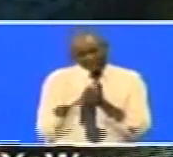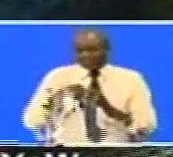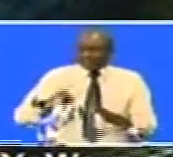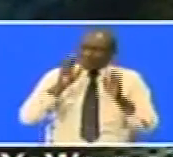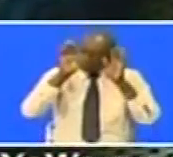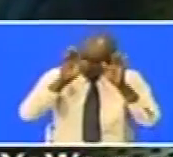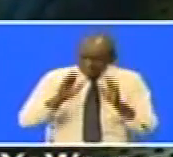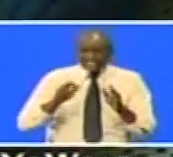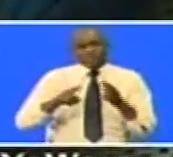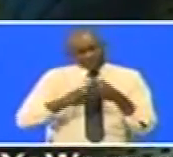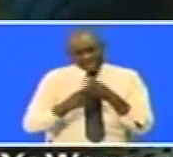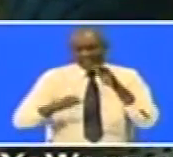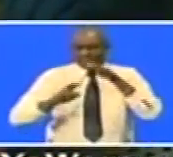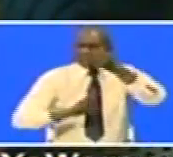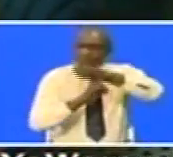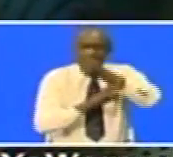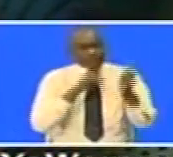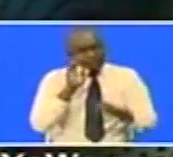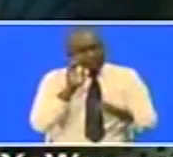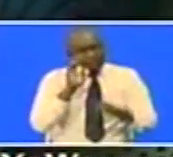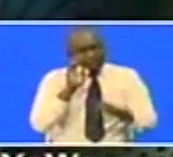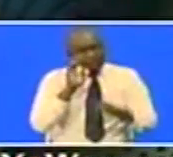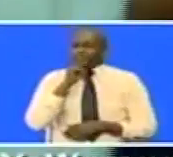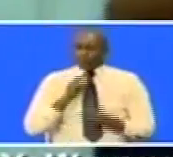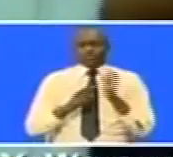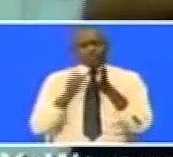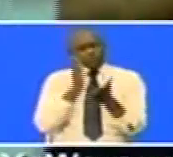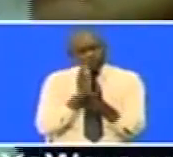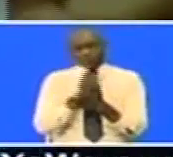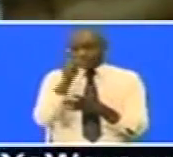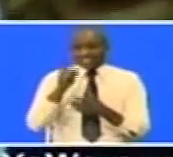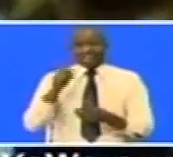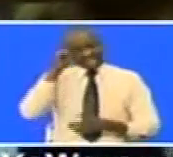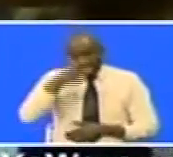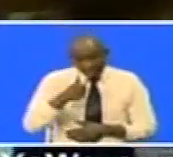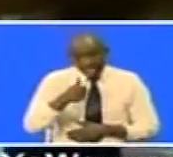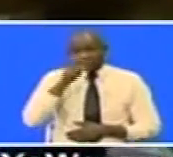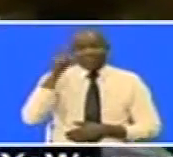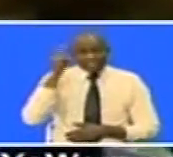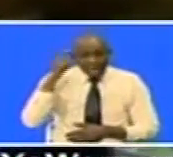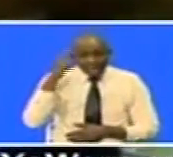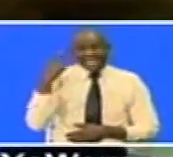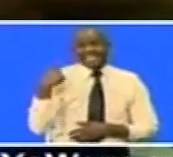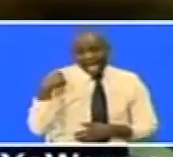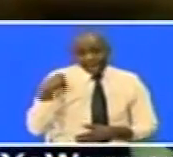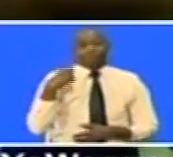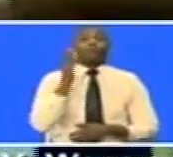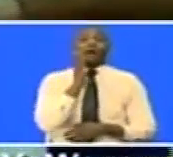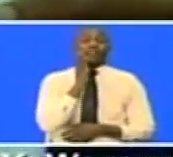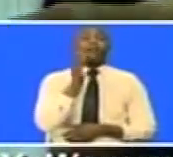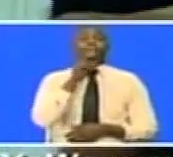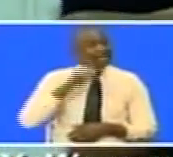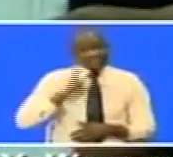muhimu kwa kujenga msingi wake wa maisha, Isaac alidhihirisha kuwa ni kijana shupavu kwa kukumbuka nambari ya simu ya mama